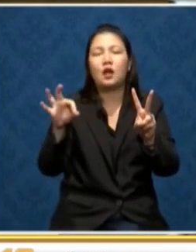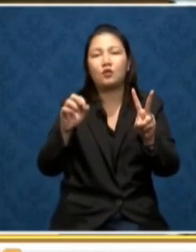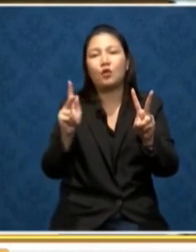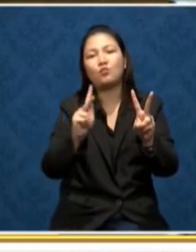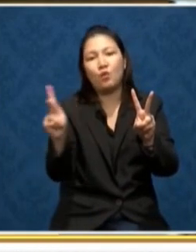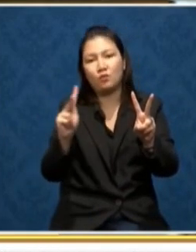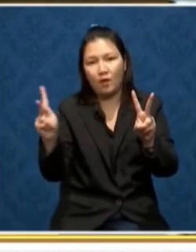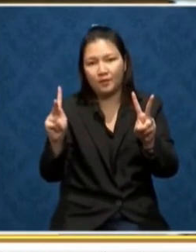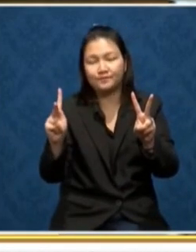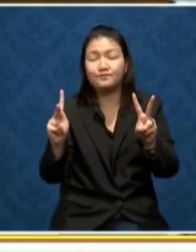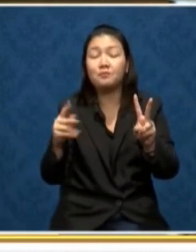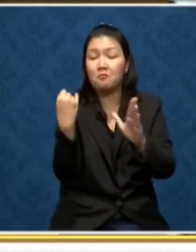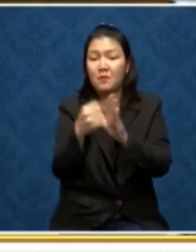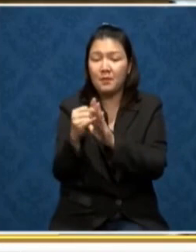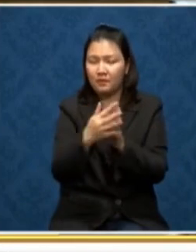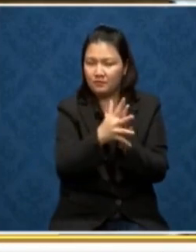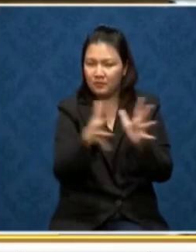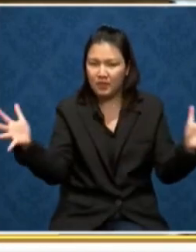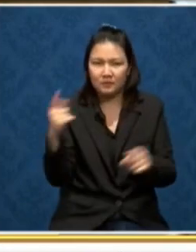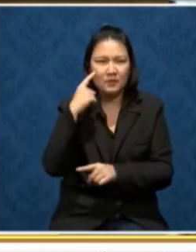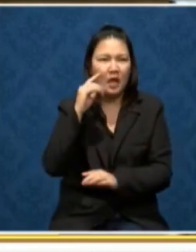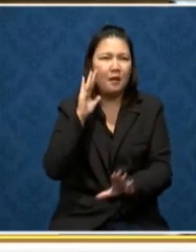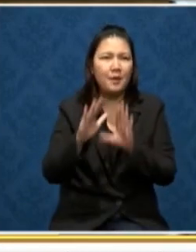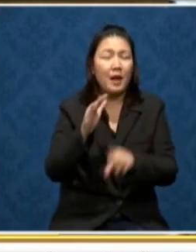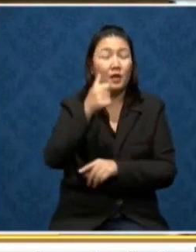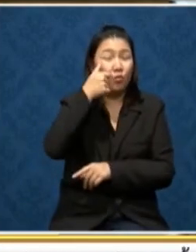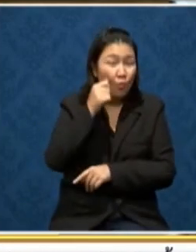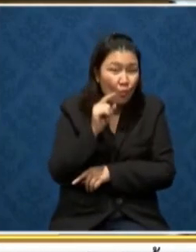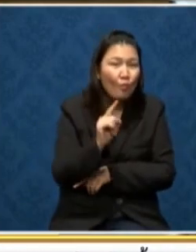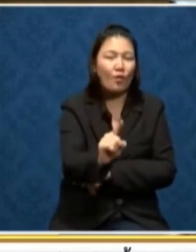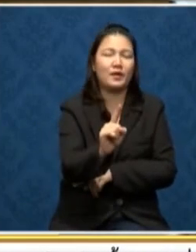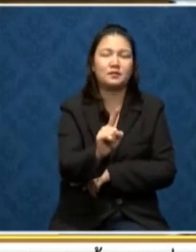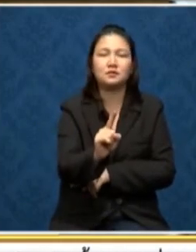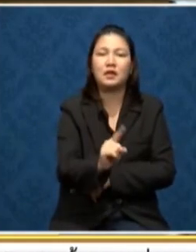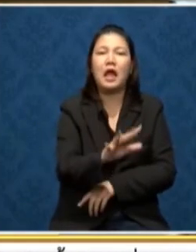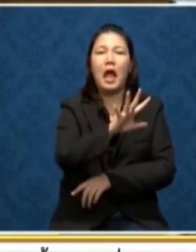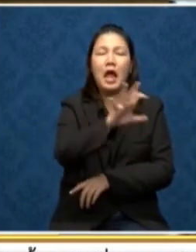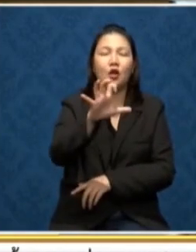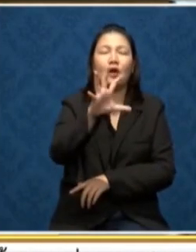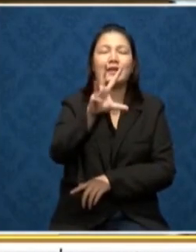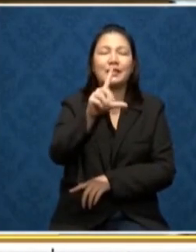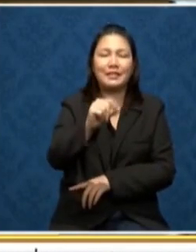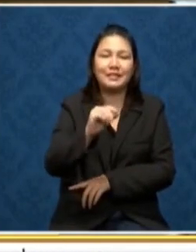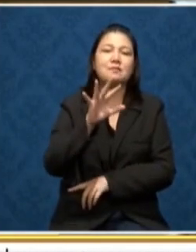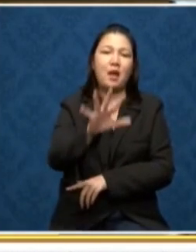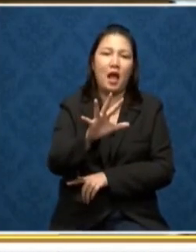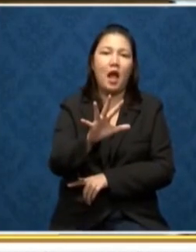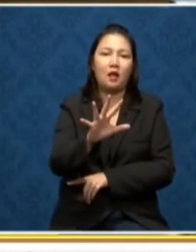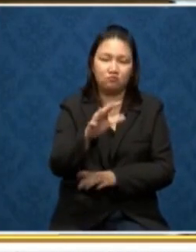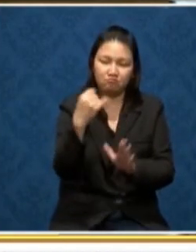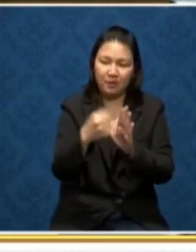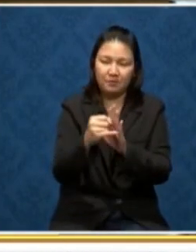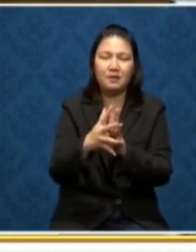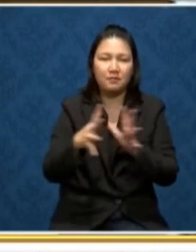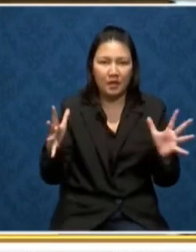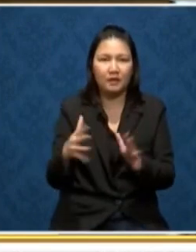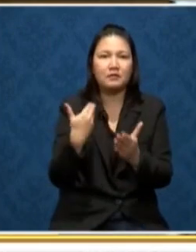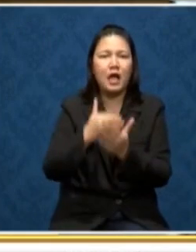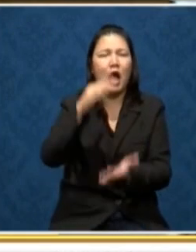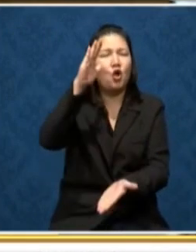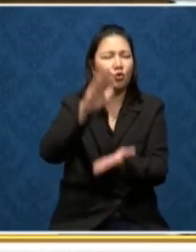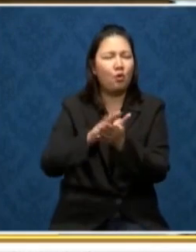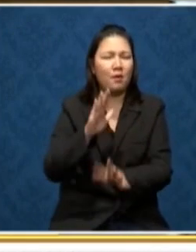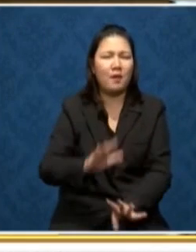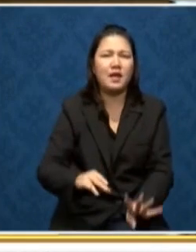ากับมีสถิติ การแ้งควประมาณ 525 คดีต่วัน มูลค่าคามเสียหายเกืบ 40,000 ลานบาท